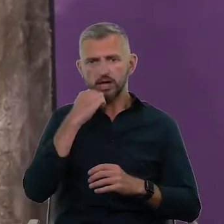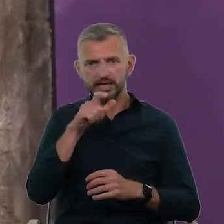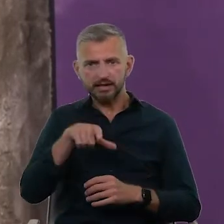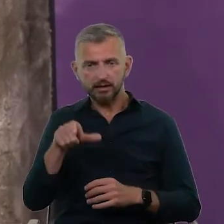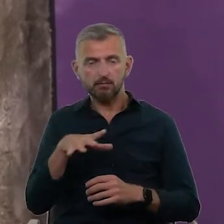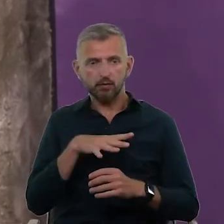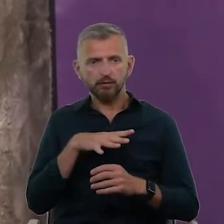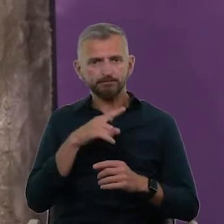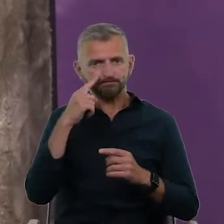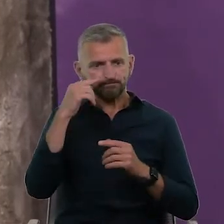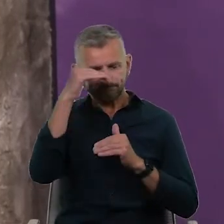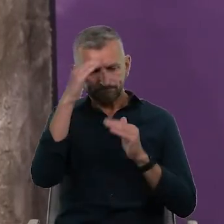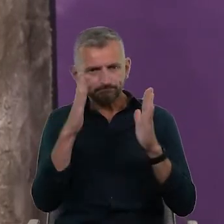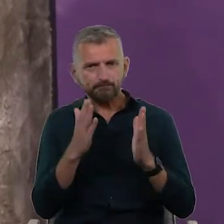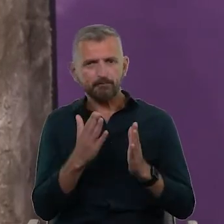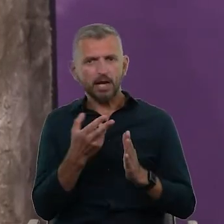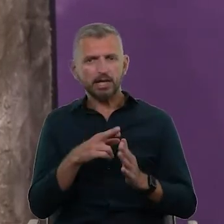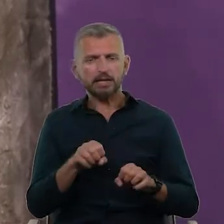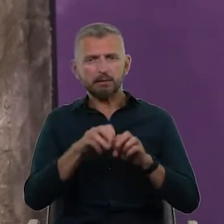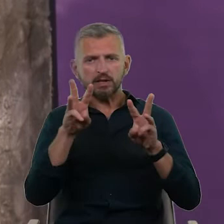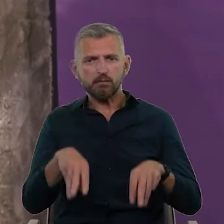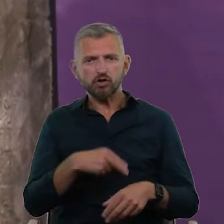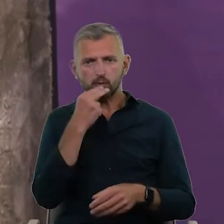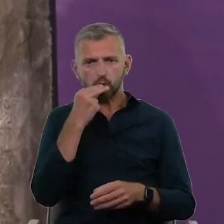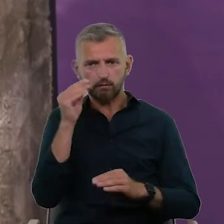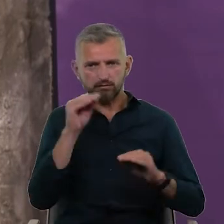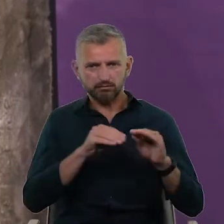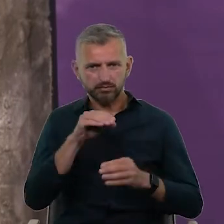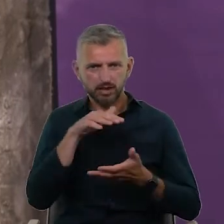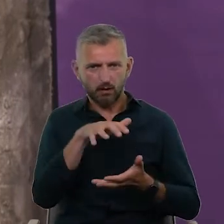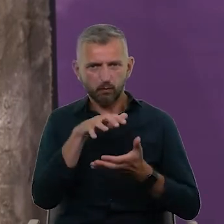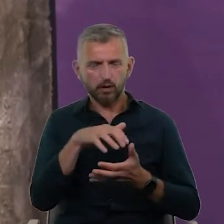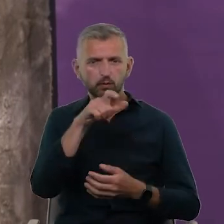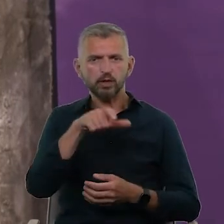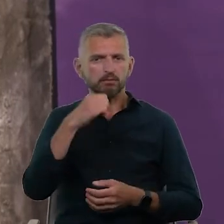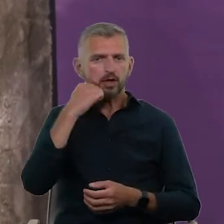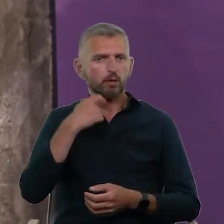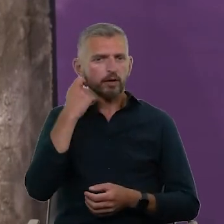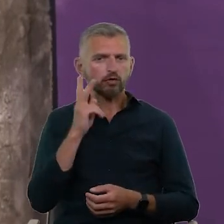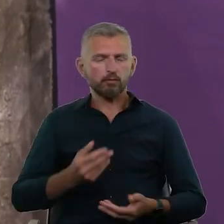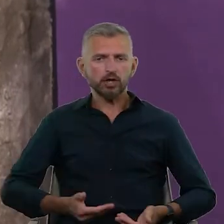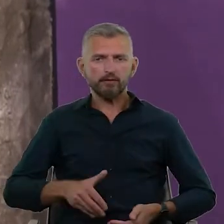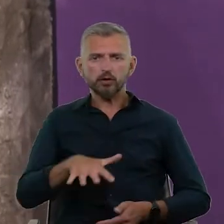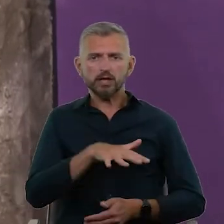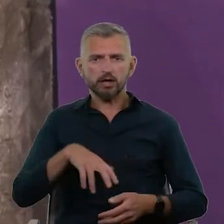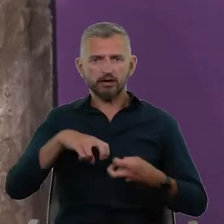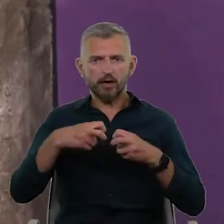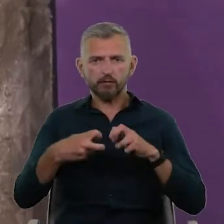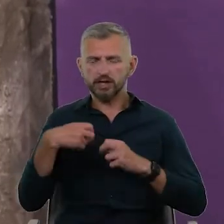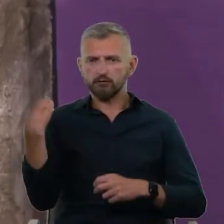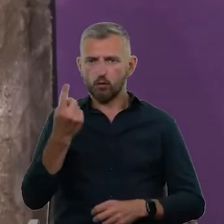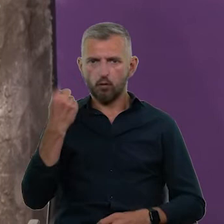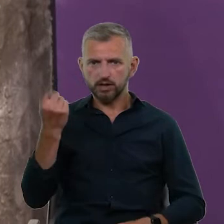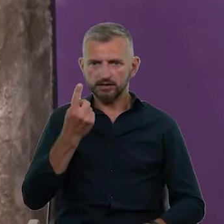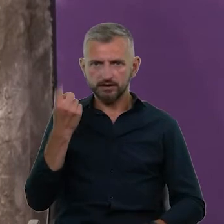першу чергу для забезпечення продуктовими наборами осіб літнього віку, які проживають на території Івано-Франківської